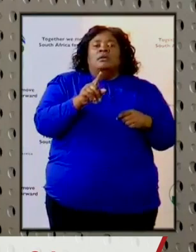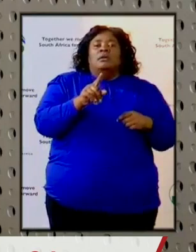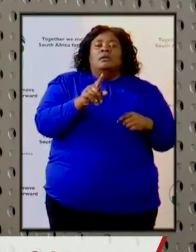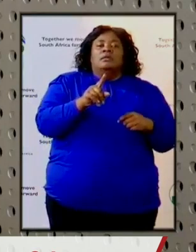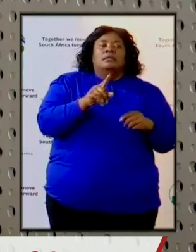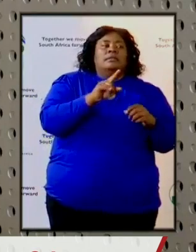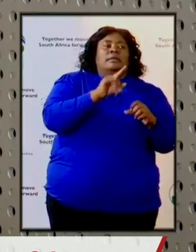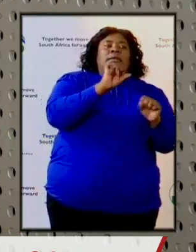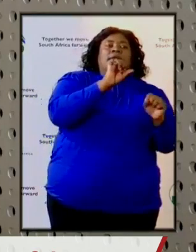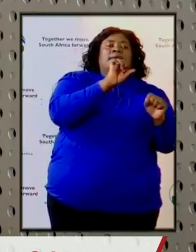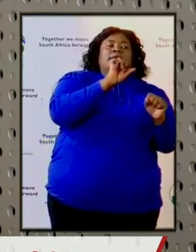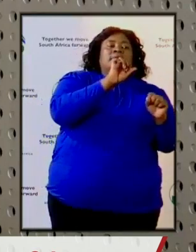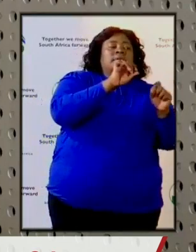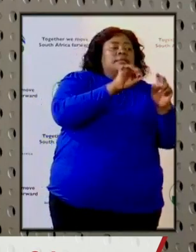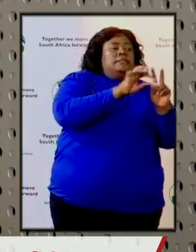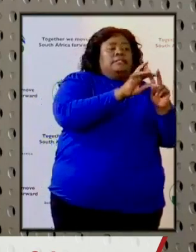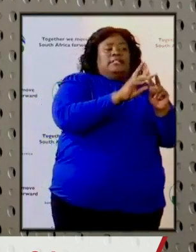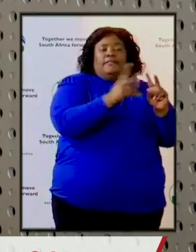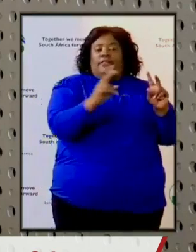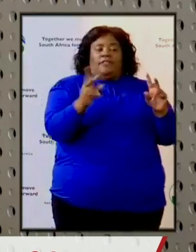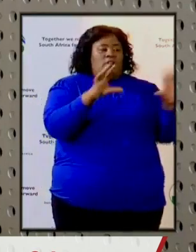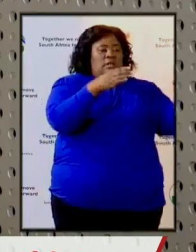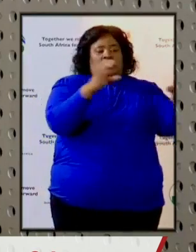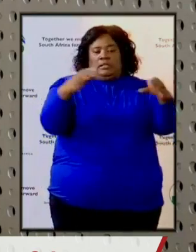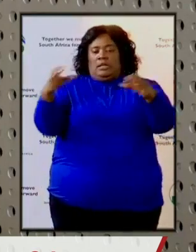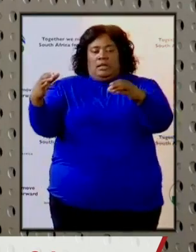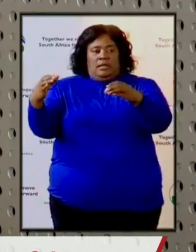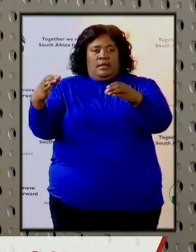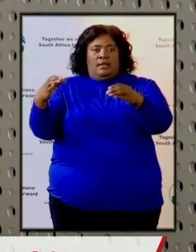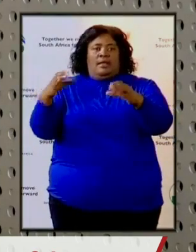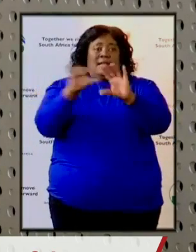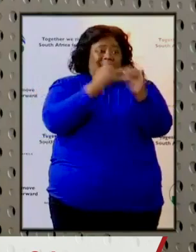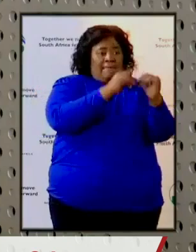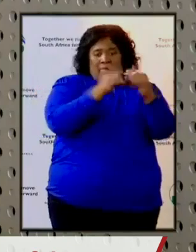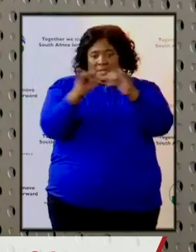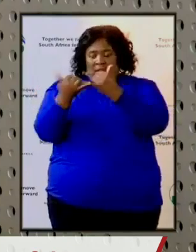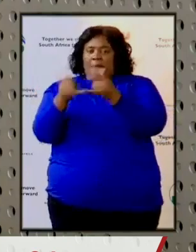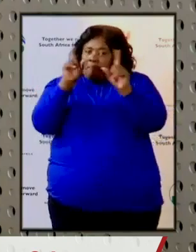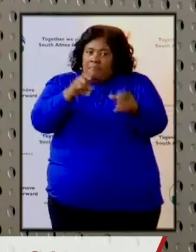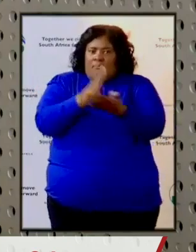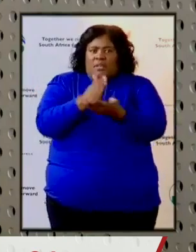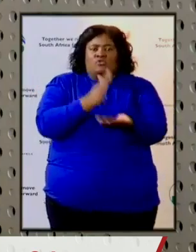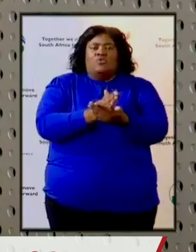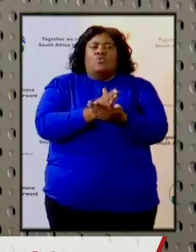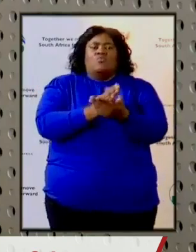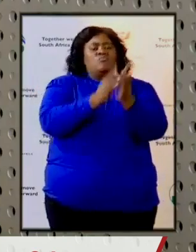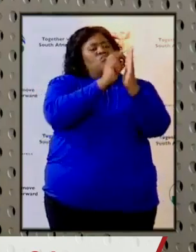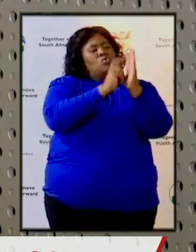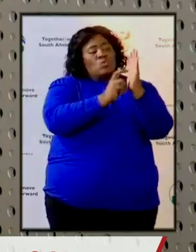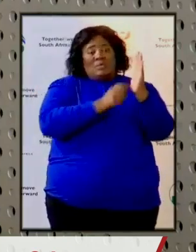inyathelo zokulwa naleli gciwane kube nemiqingo